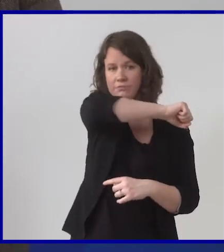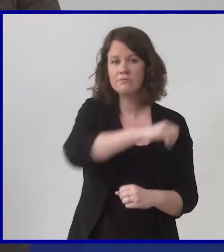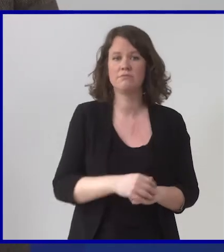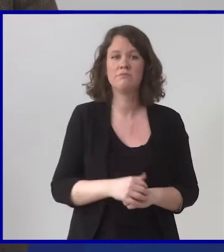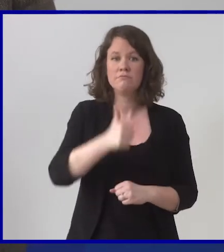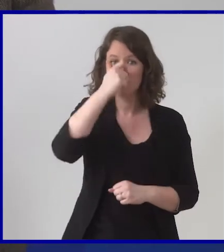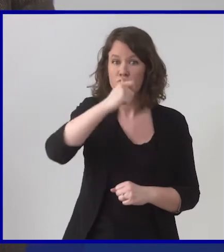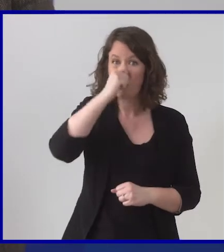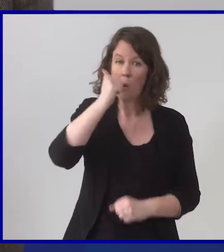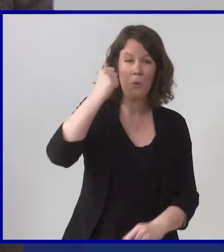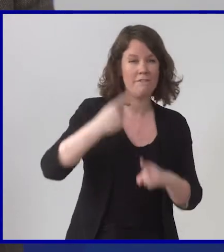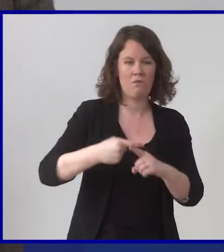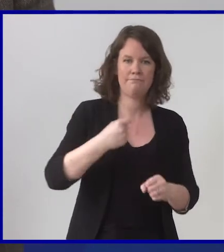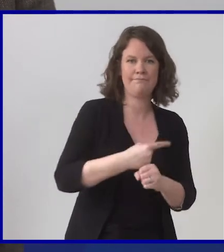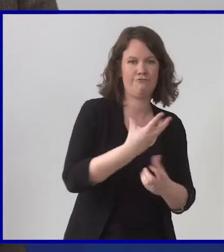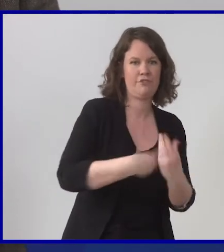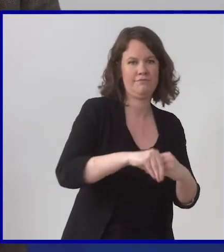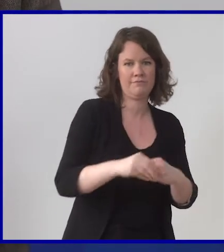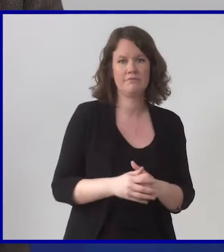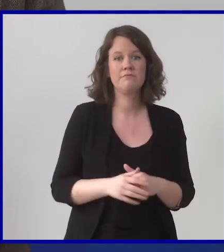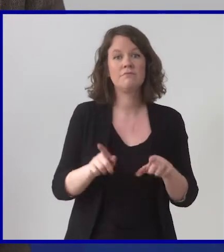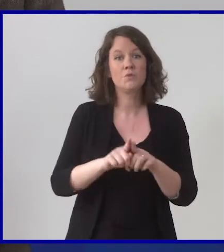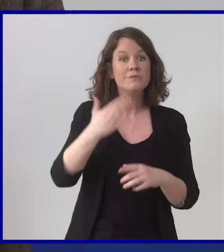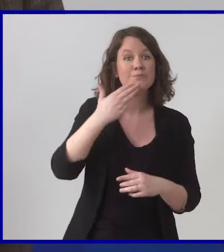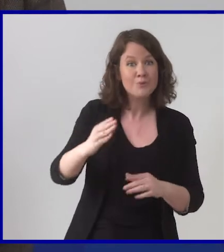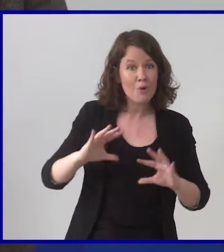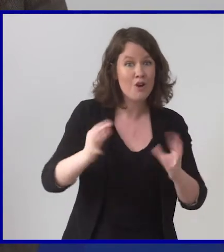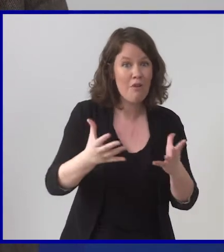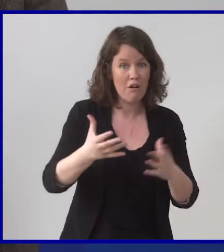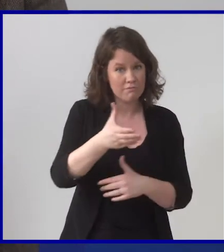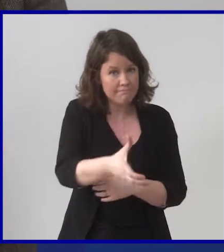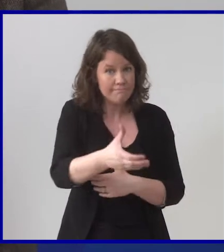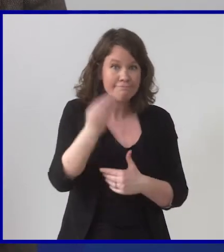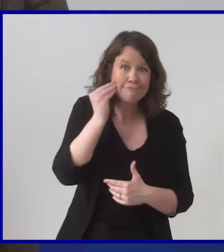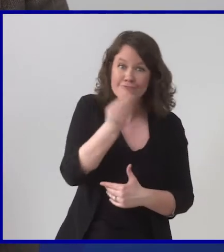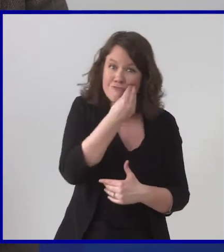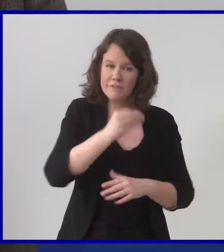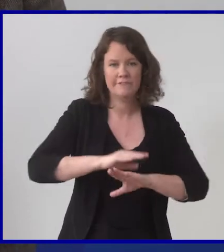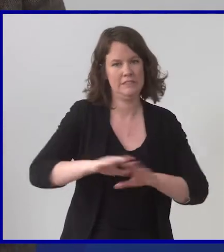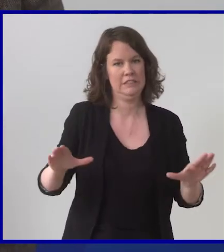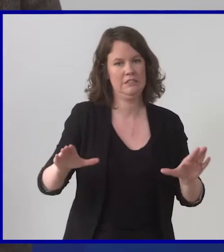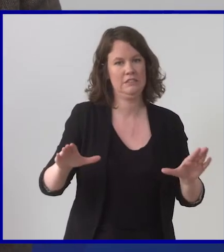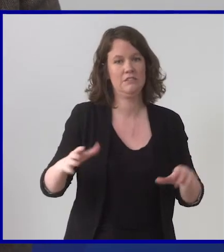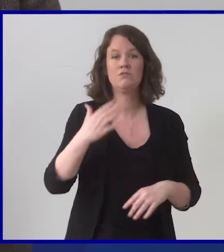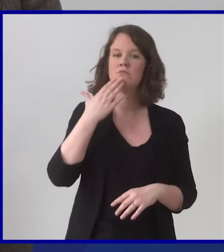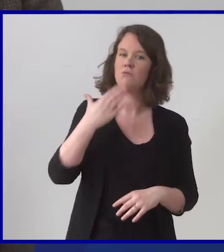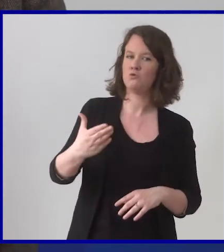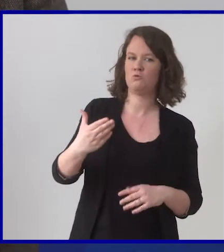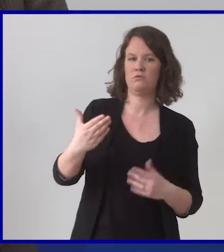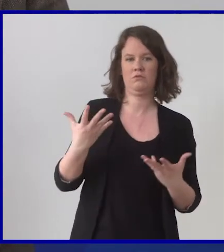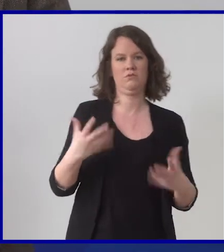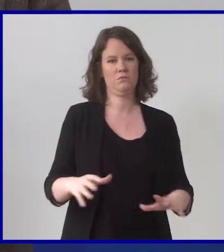dans votre coude. Utilisez des mouchoirs à usage unique. Et saluez-vous sans vous serrer la main, sans vous